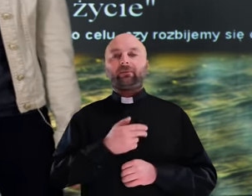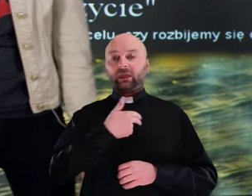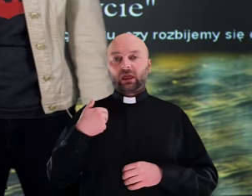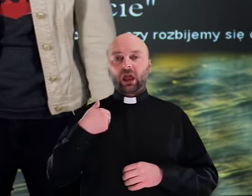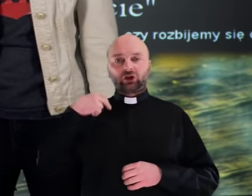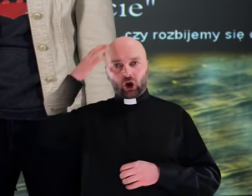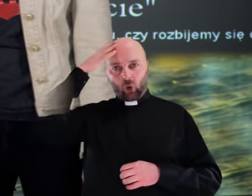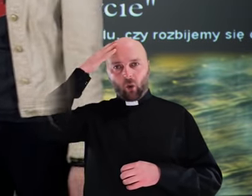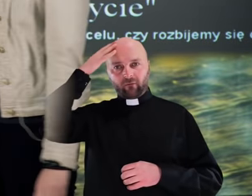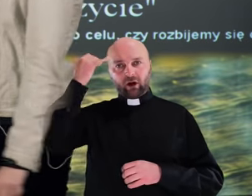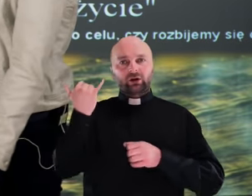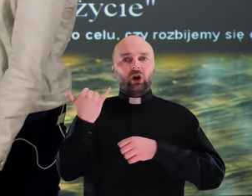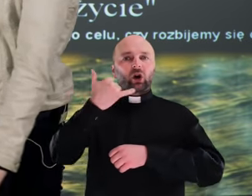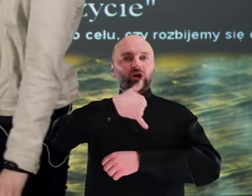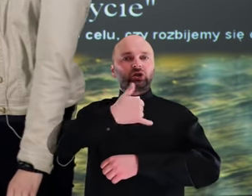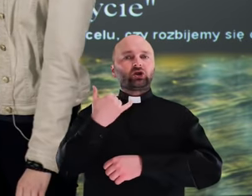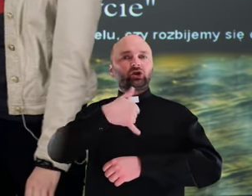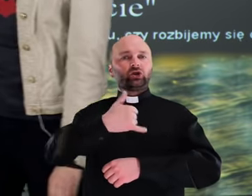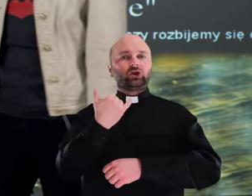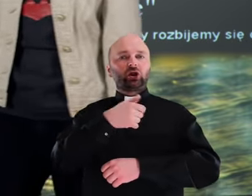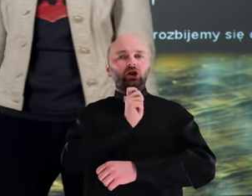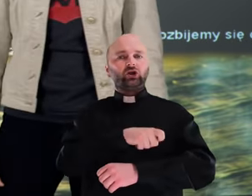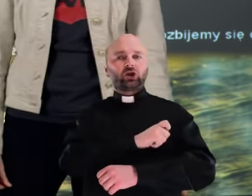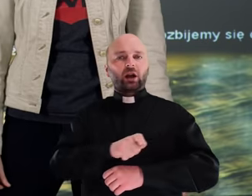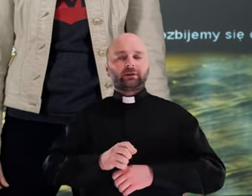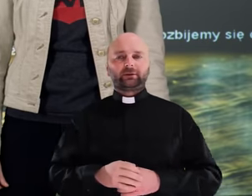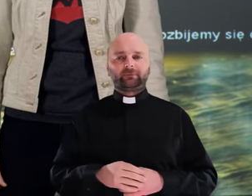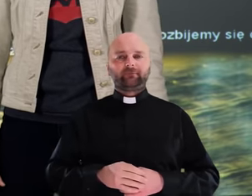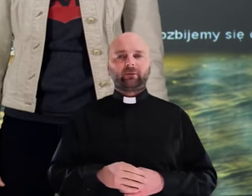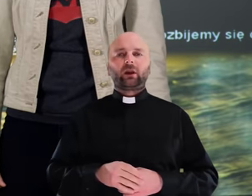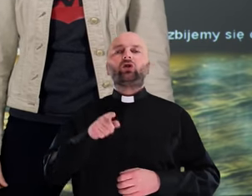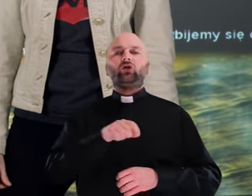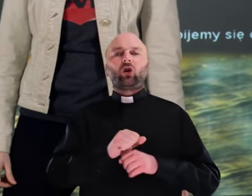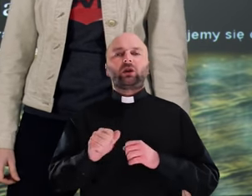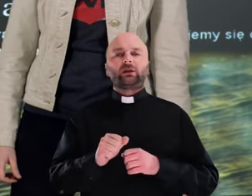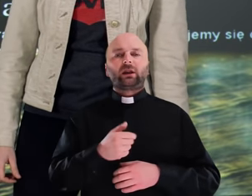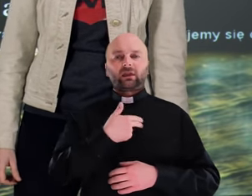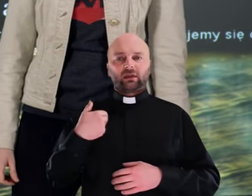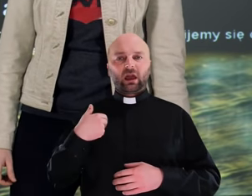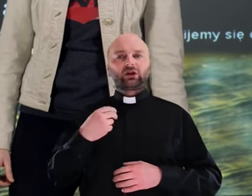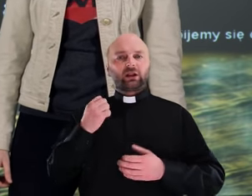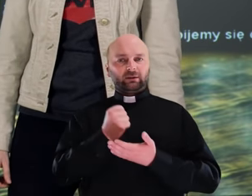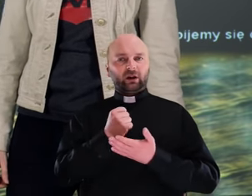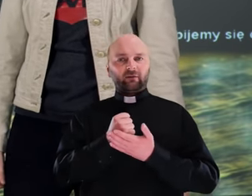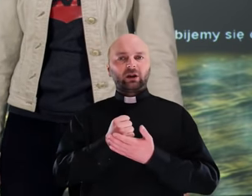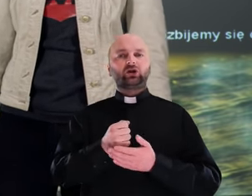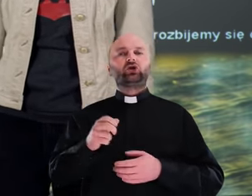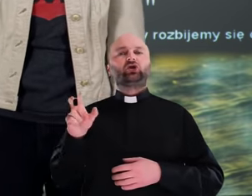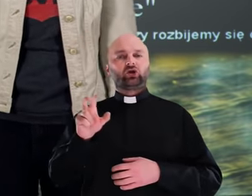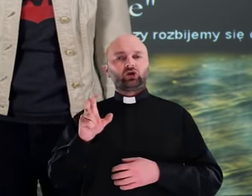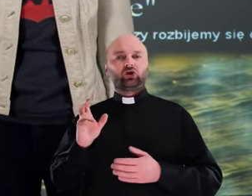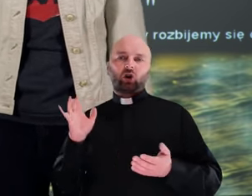woda naszego chrztu. Wszystko to i tylko od nas zależy, czy dopłyniemy do upragnionego celu, czy